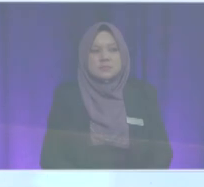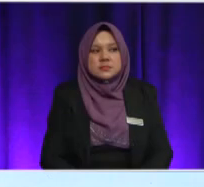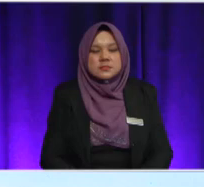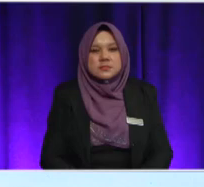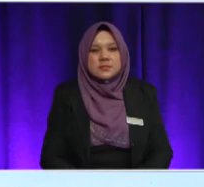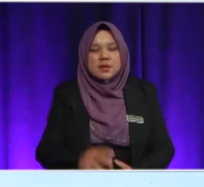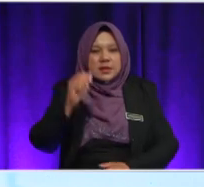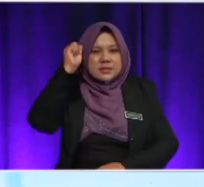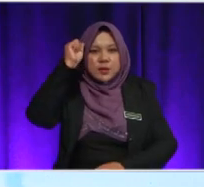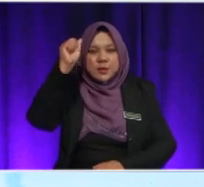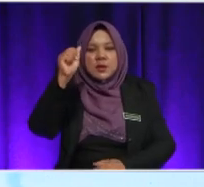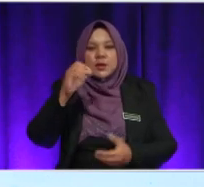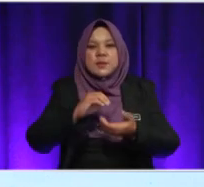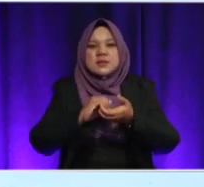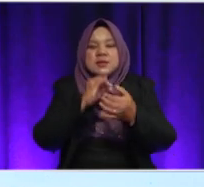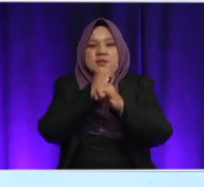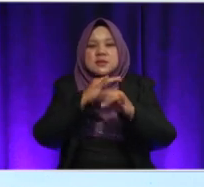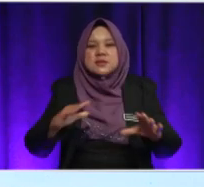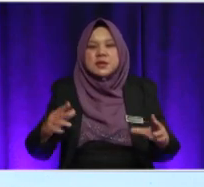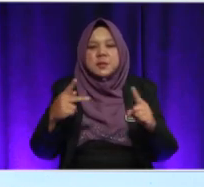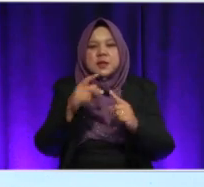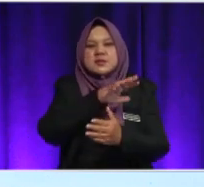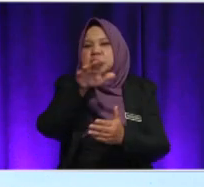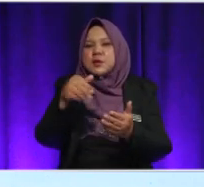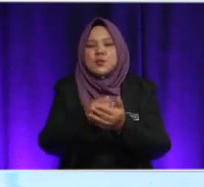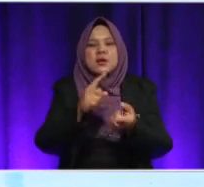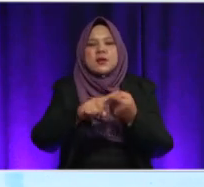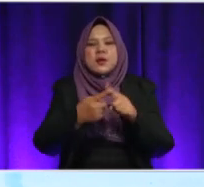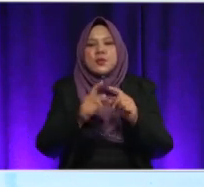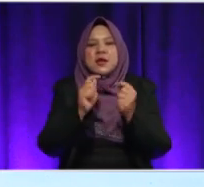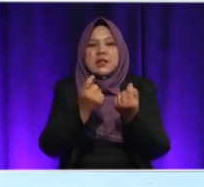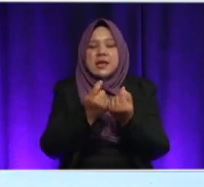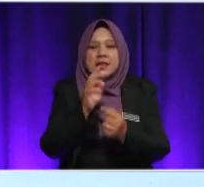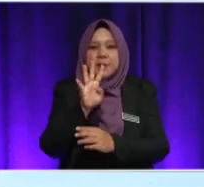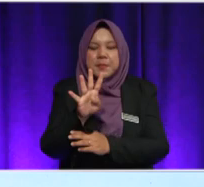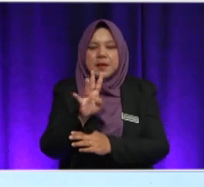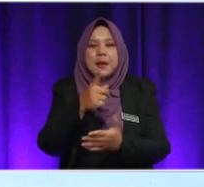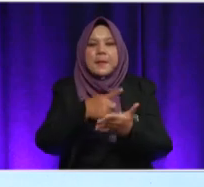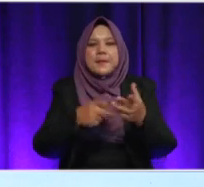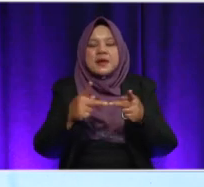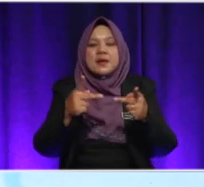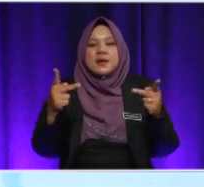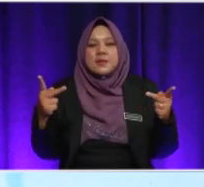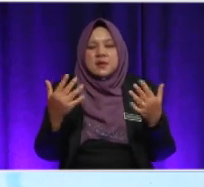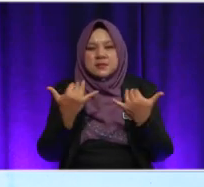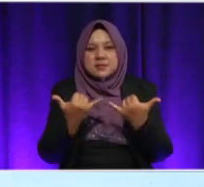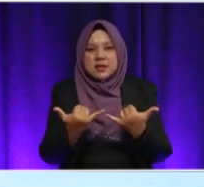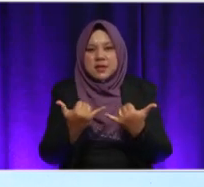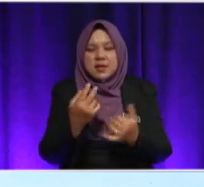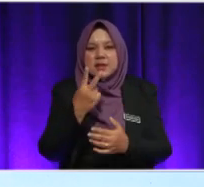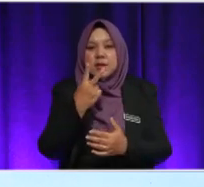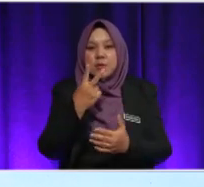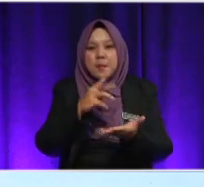Assalamualaikum dan salam sejahtera kepada semua kawan-kawan saya dikatakan 4 Apa kabar Anda sedang menonton